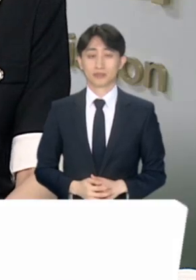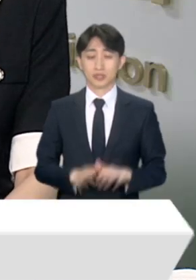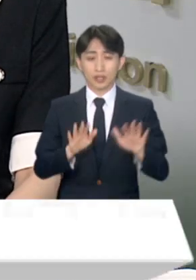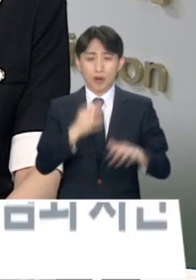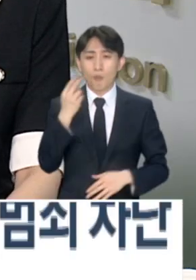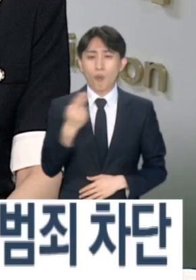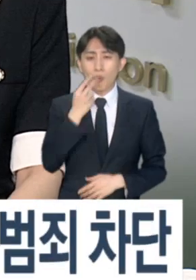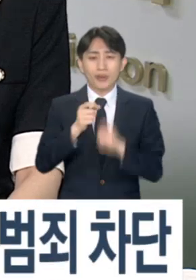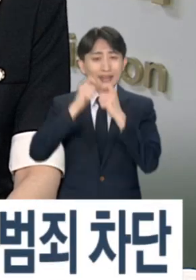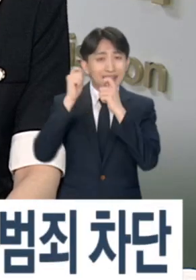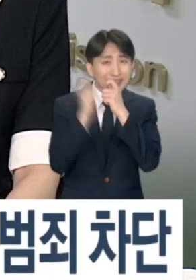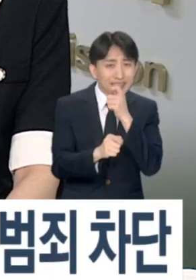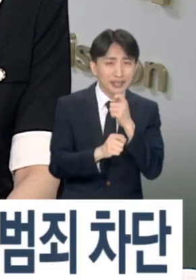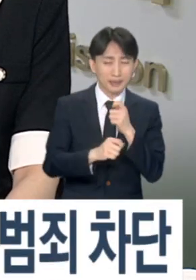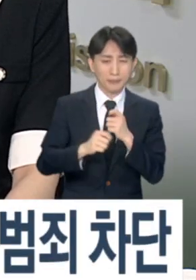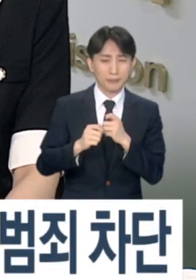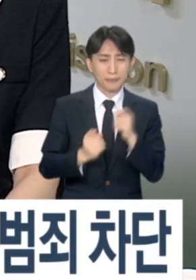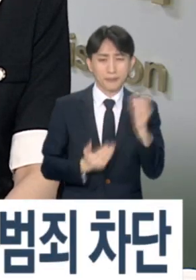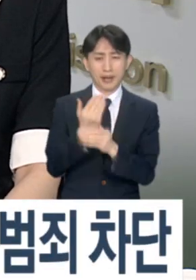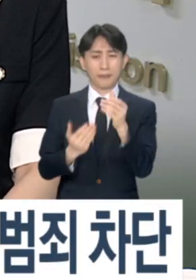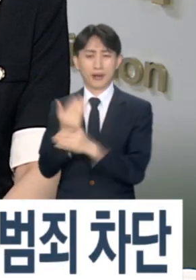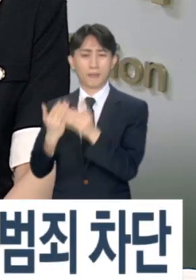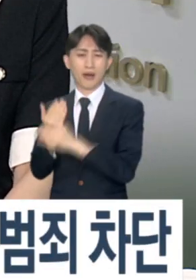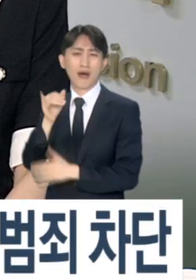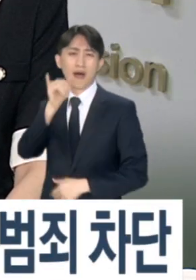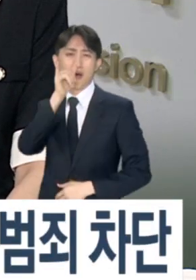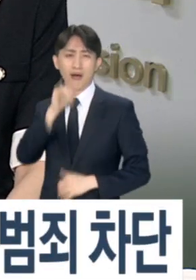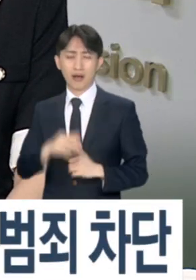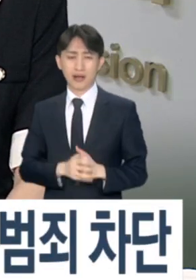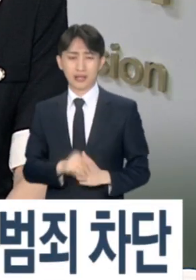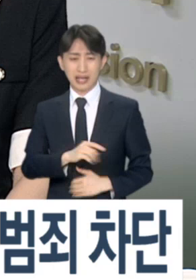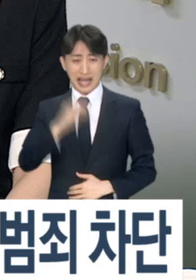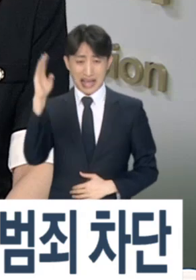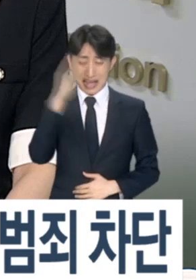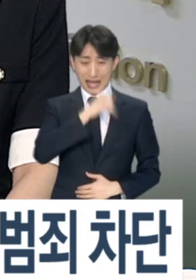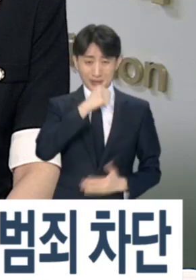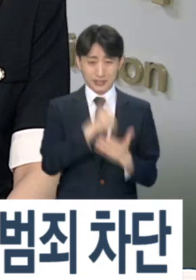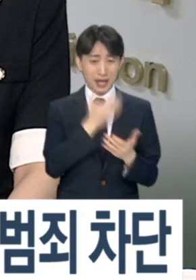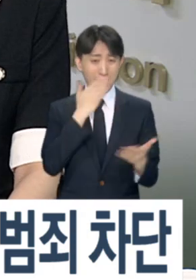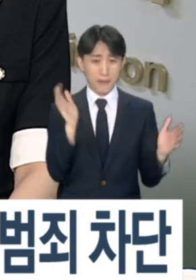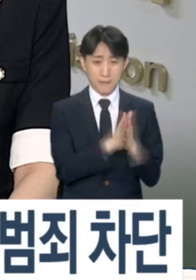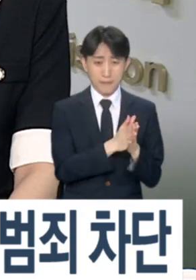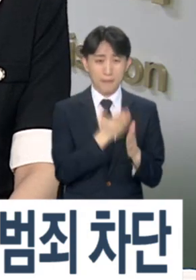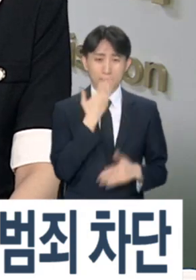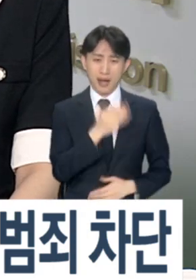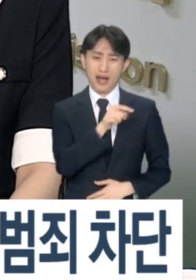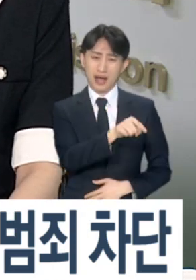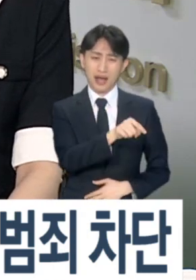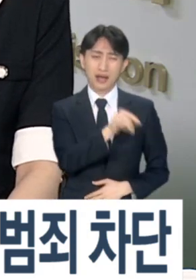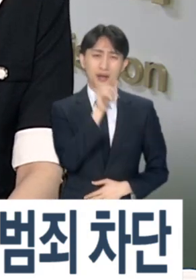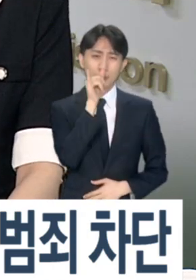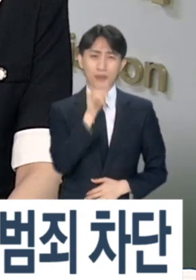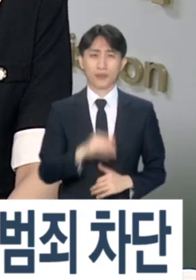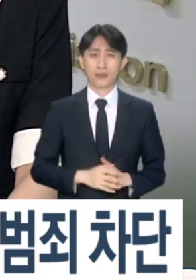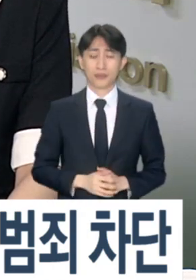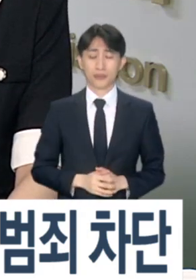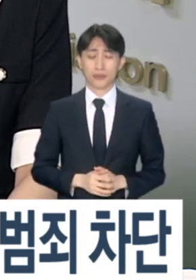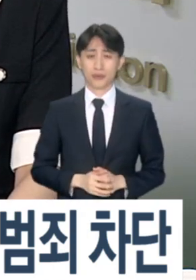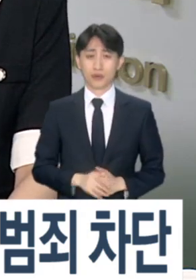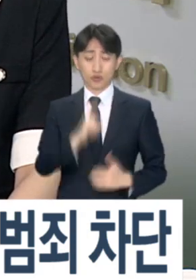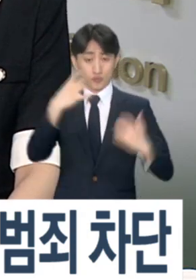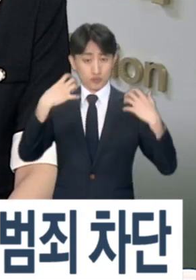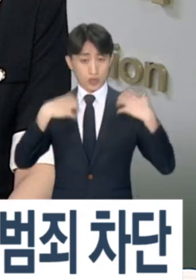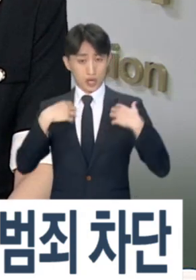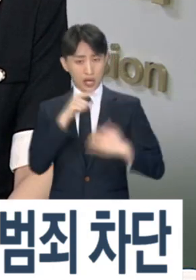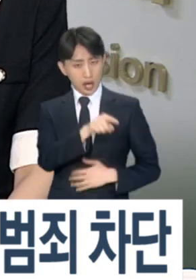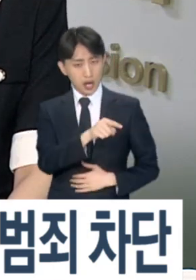크고 작은 보험 사기가 끊이지 않는 가운데 특히 흉악 범죄와 얽힐 수 있는 사망 보험이 항상 논란에 휩싸이곤 합니다. 정부가 이런